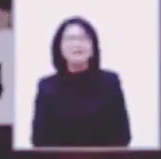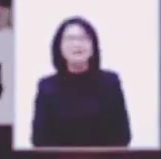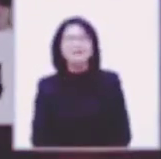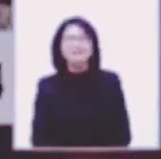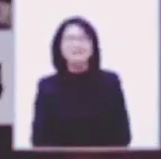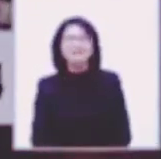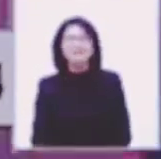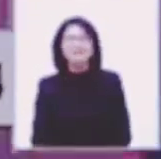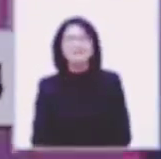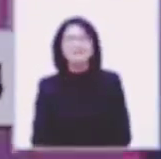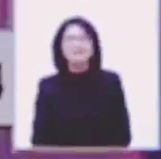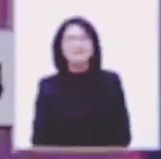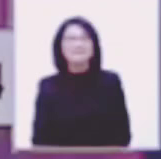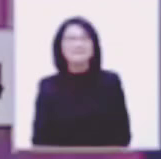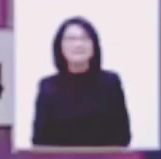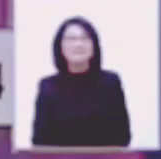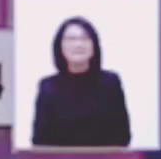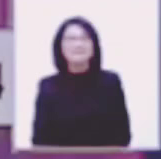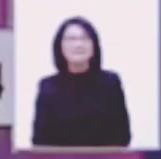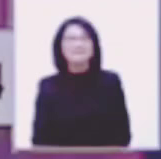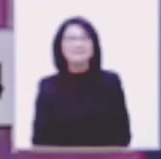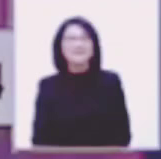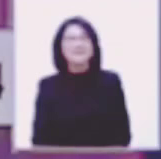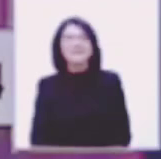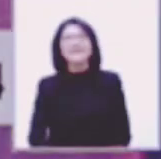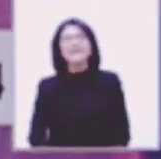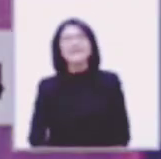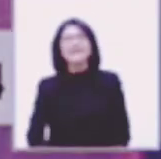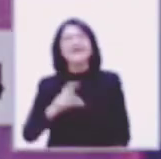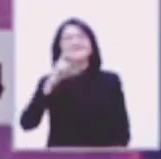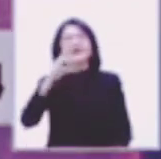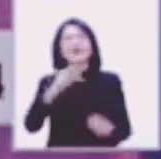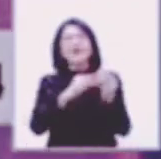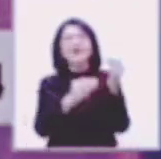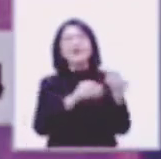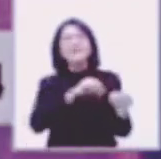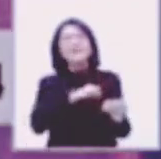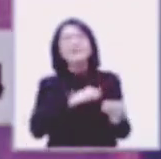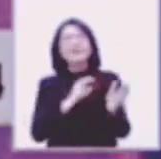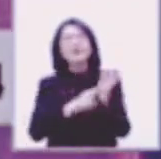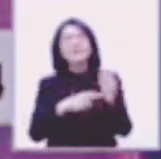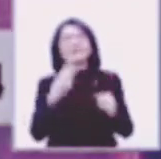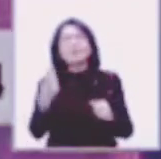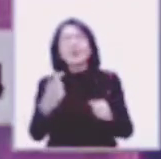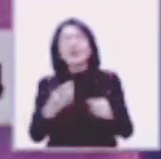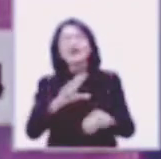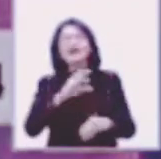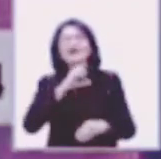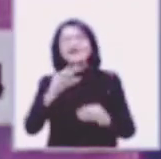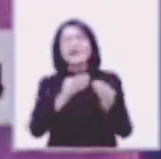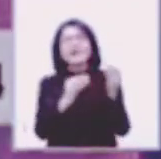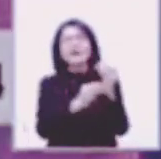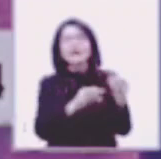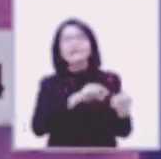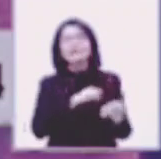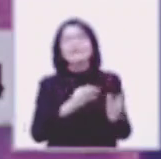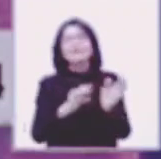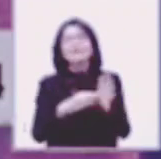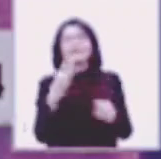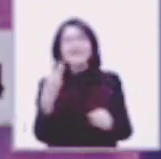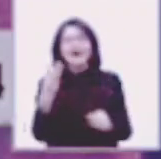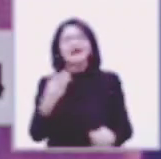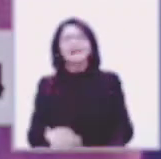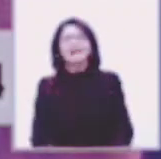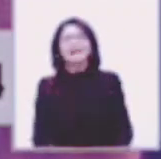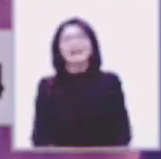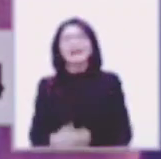Ibu, demikianlah tadi interaksi saling-salingnya jawab antara calon wakil presiden nomor urut 2 dengan calon wakil presiden nomor urut 3. Terima